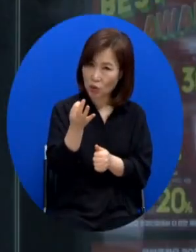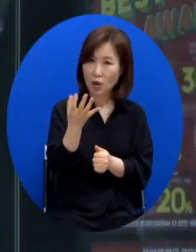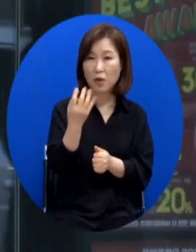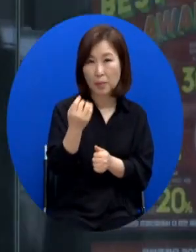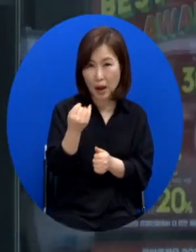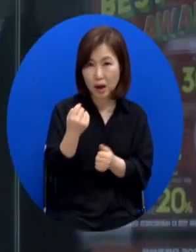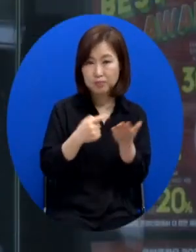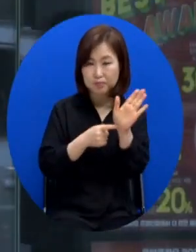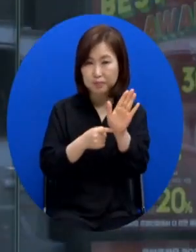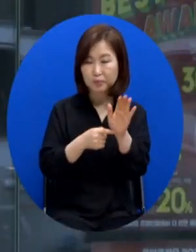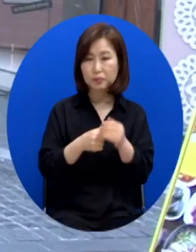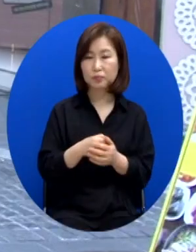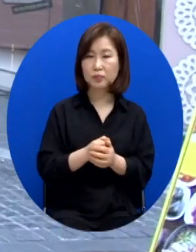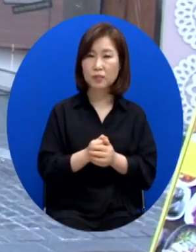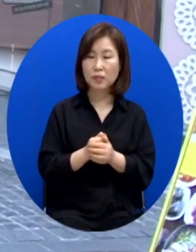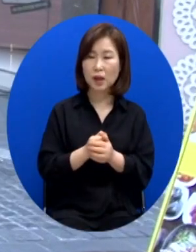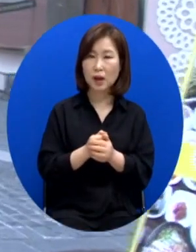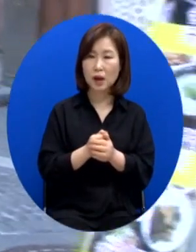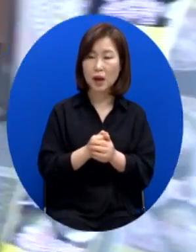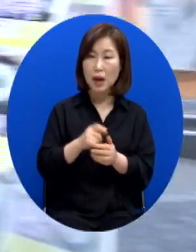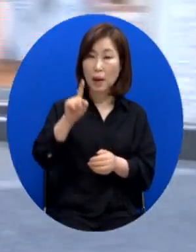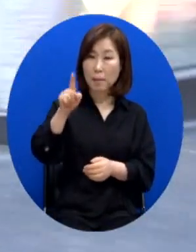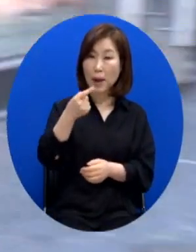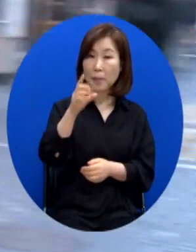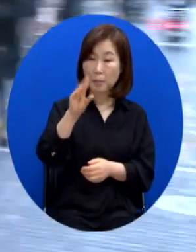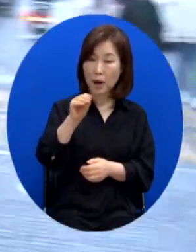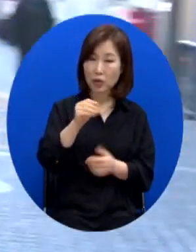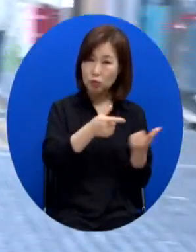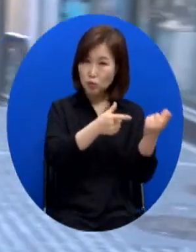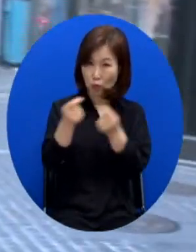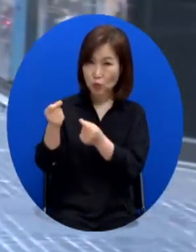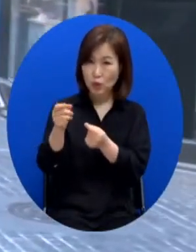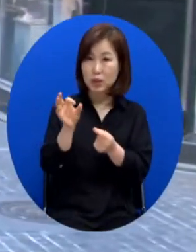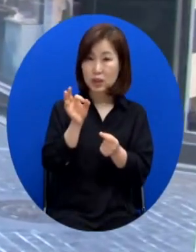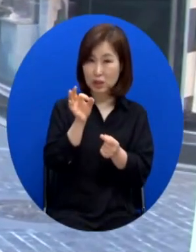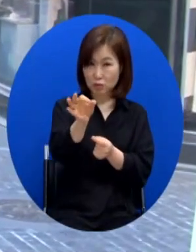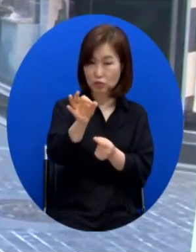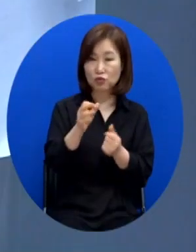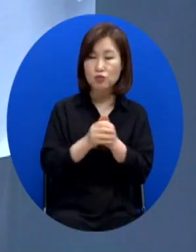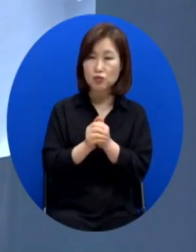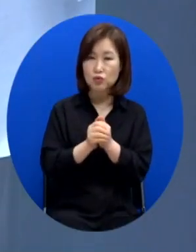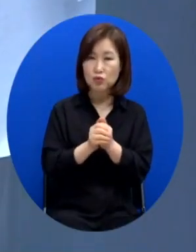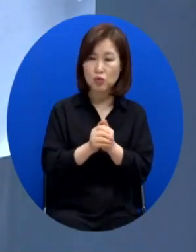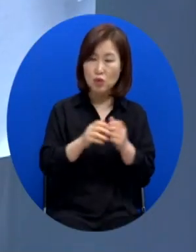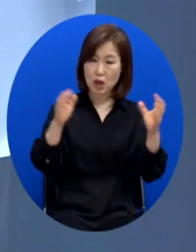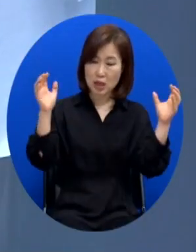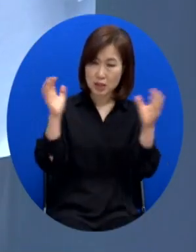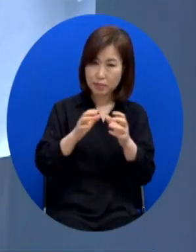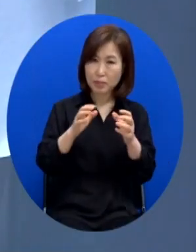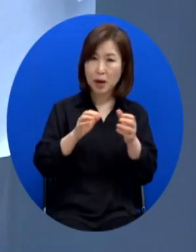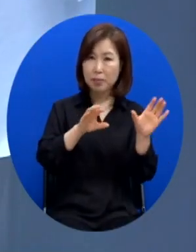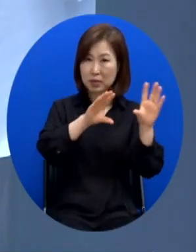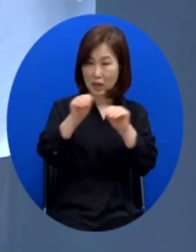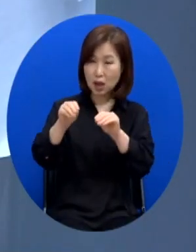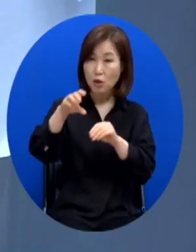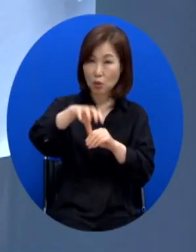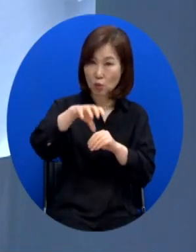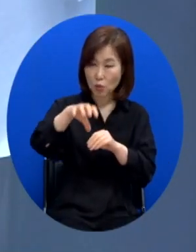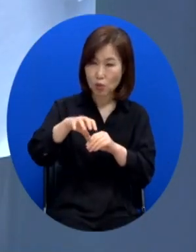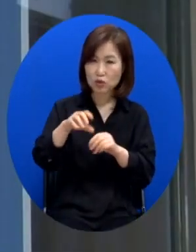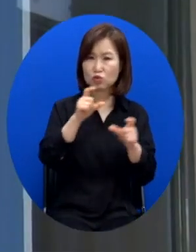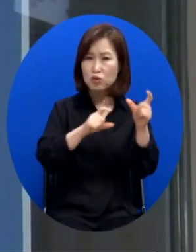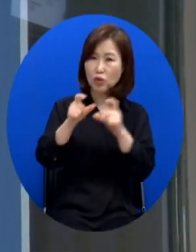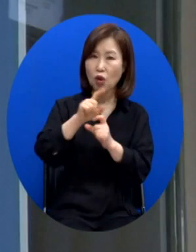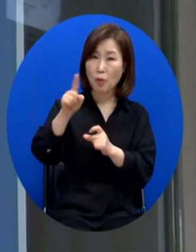네. 소상공인 버팀목 자금 100만 원을 공통으로 지급하고 집합이 제한된 업종에 대해서는 추가로 100만 원